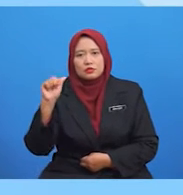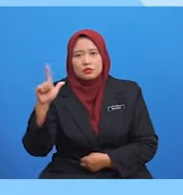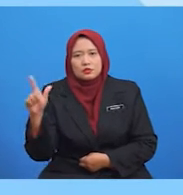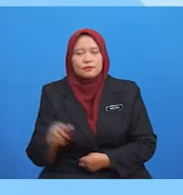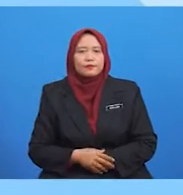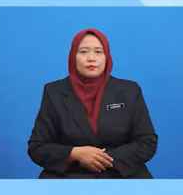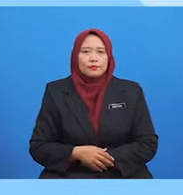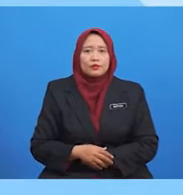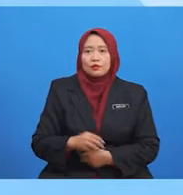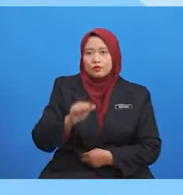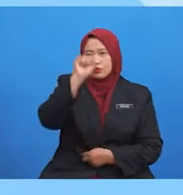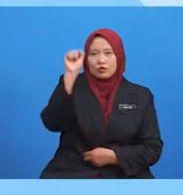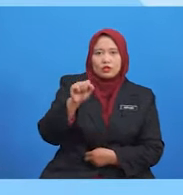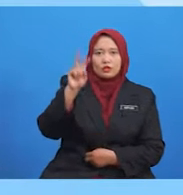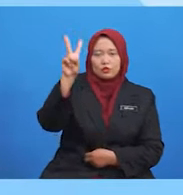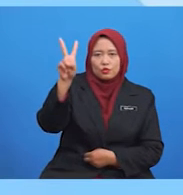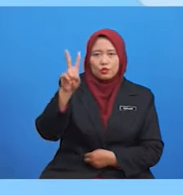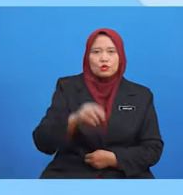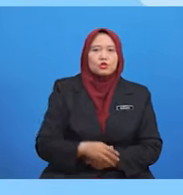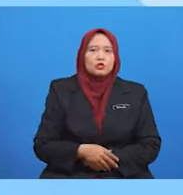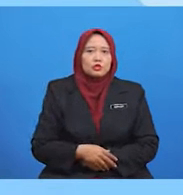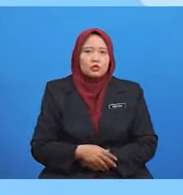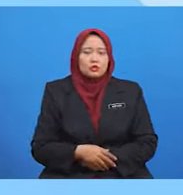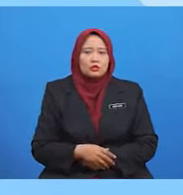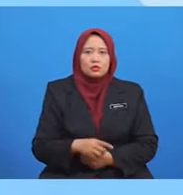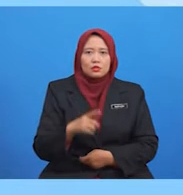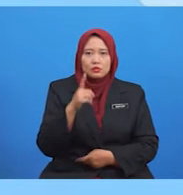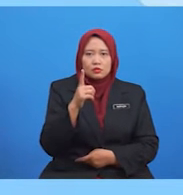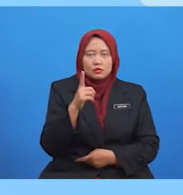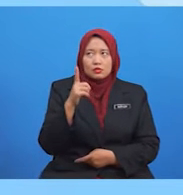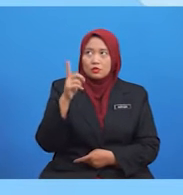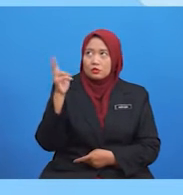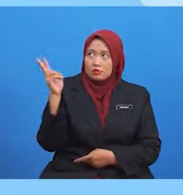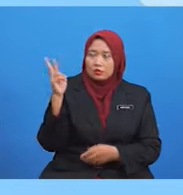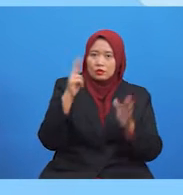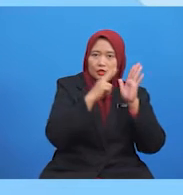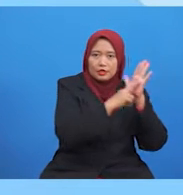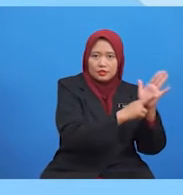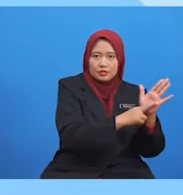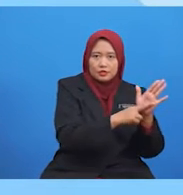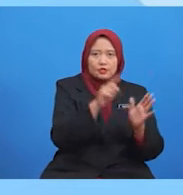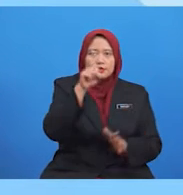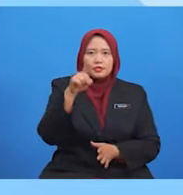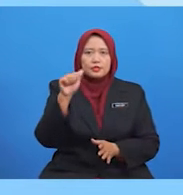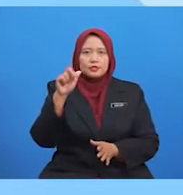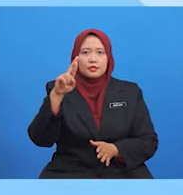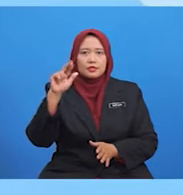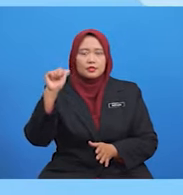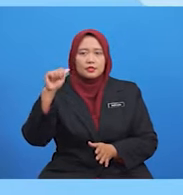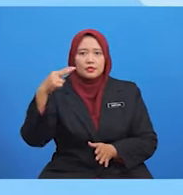Rajah di atas menunjukkan suatu zarah. Apakah zarah ini? A,